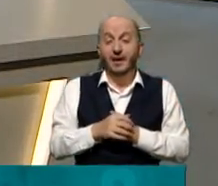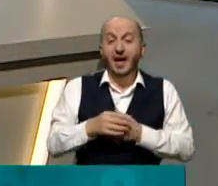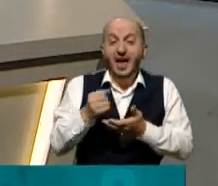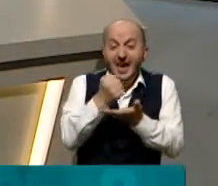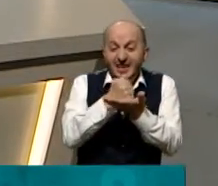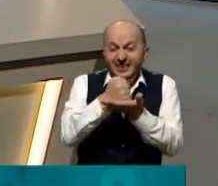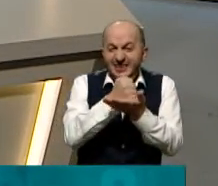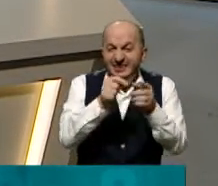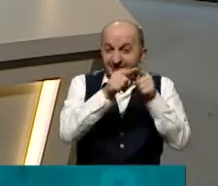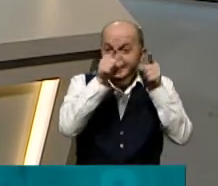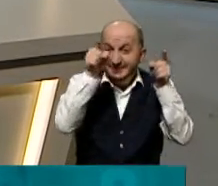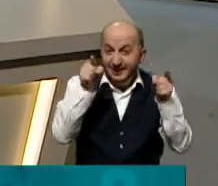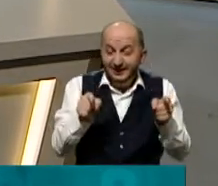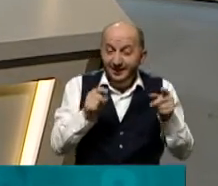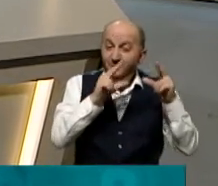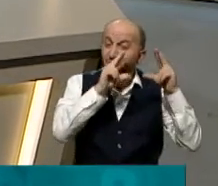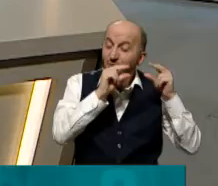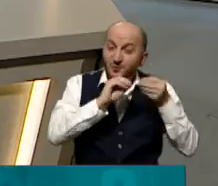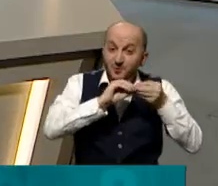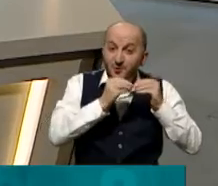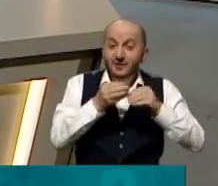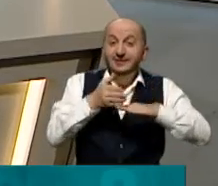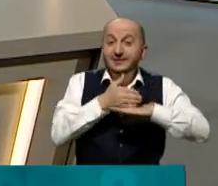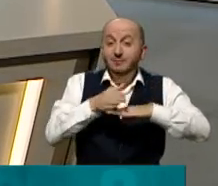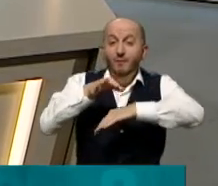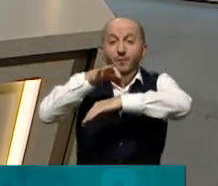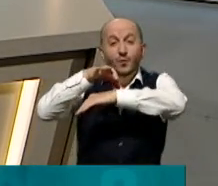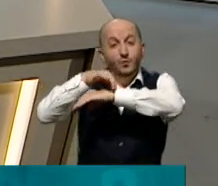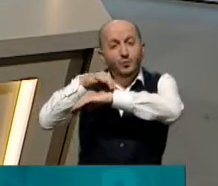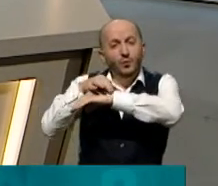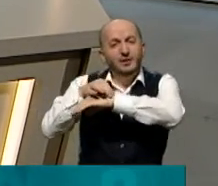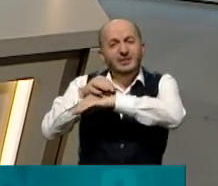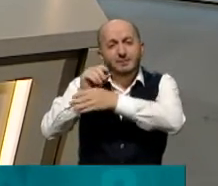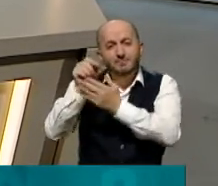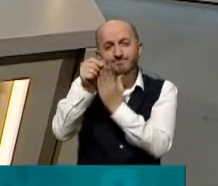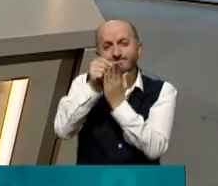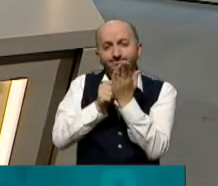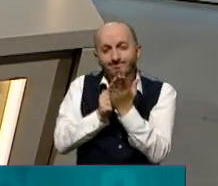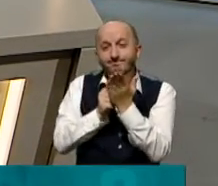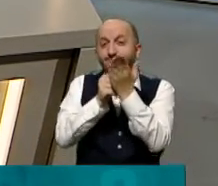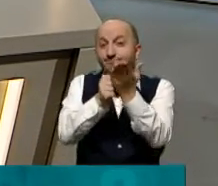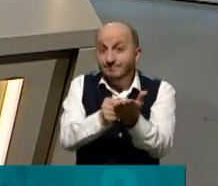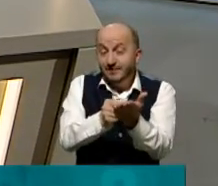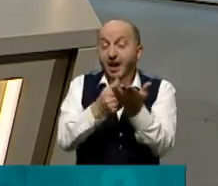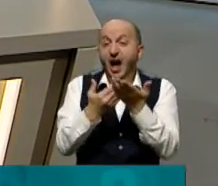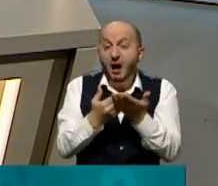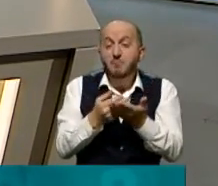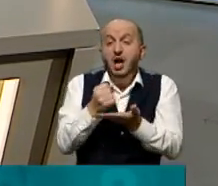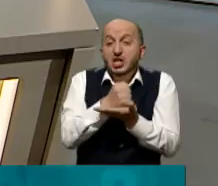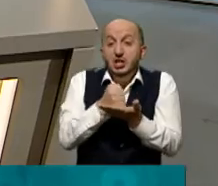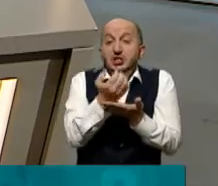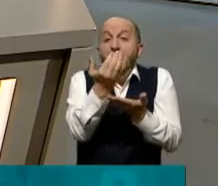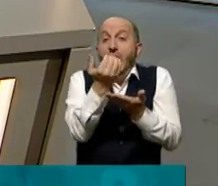eczaneden uyku problemi sebebiyle doktora bir reçete yazdırdık. Hı hı. Ama ilacı